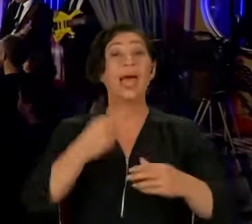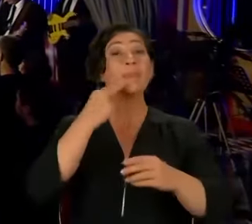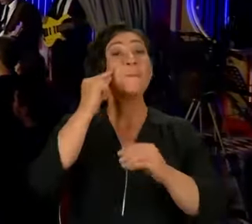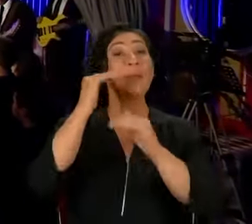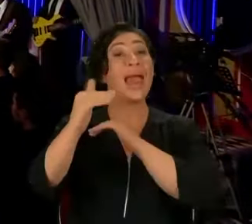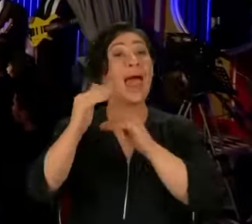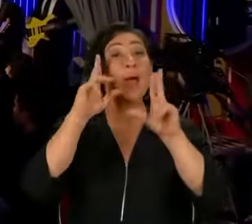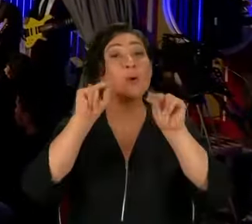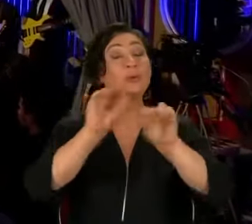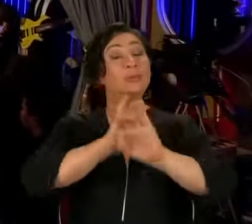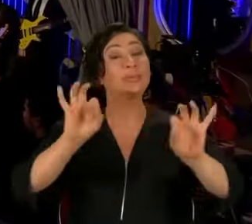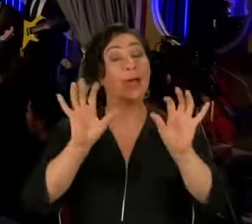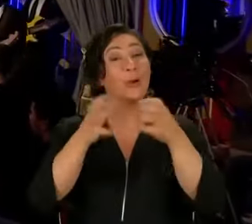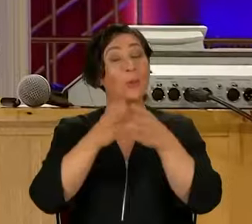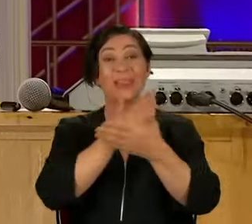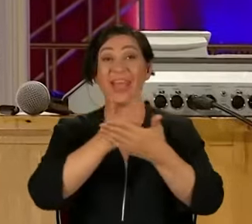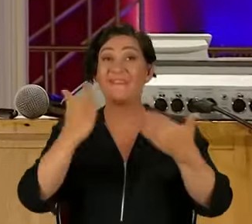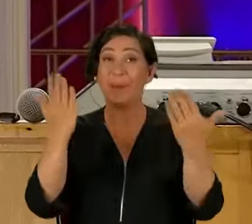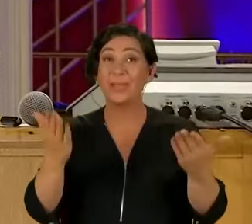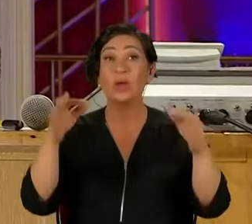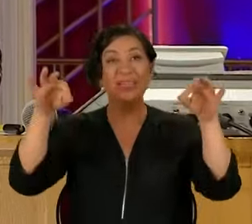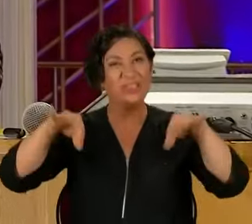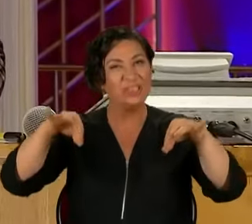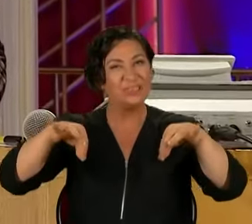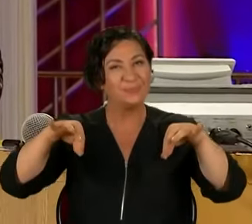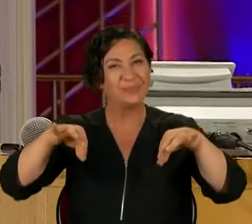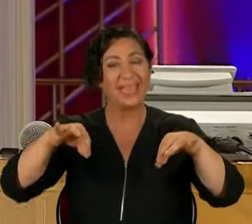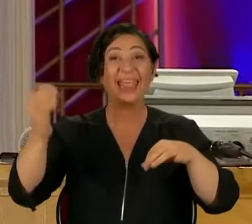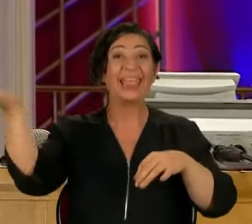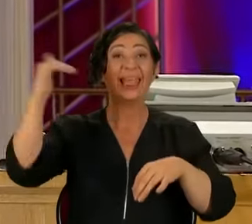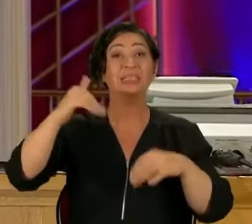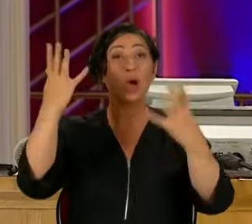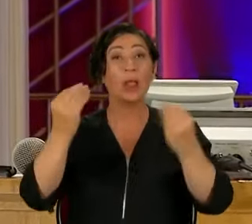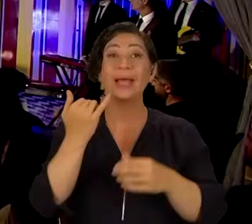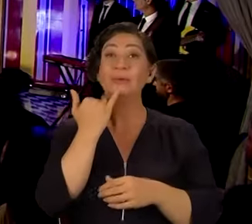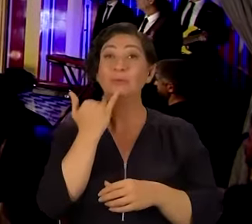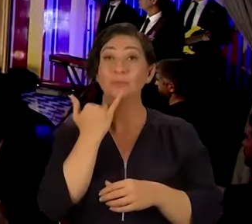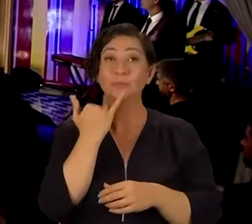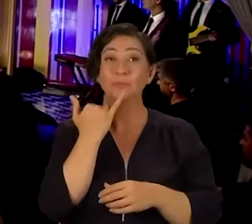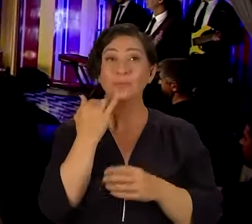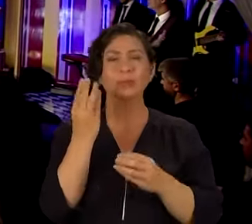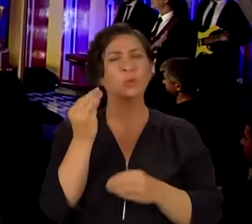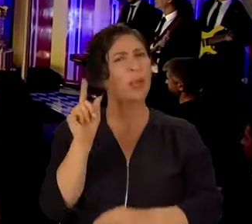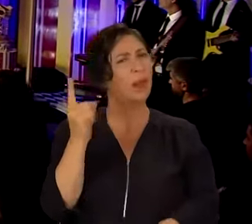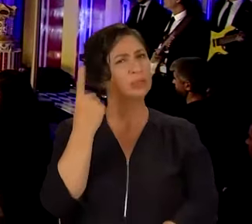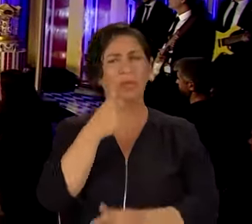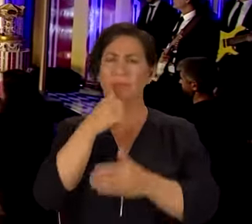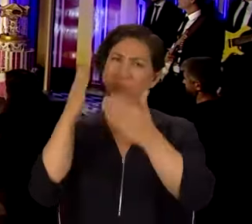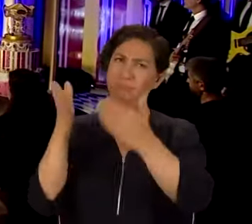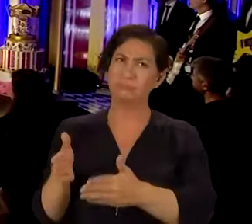Hanımlar beyler, Uykusuzlar Kulübü devam ediyor. Şimdi gelecek olan konuğum çok ilginç bir